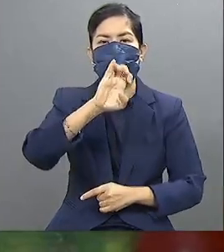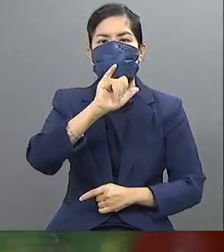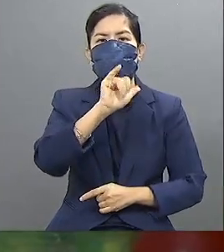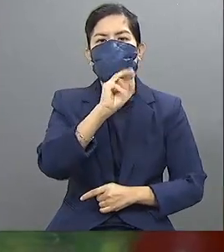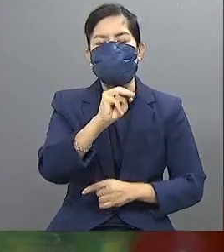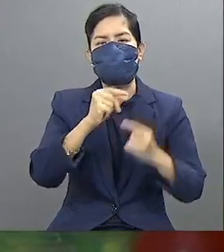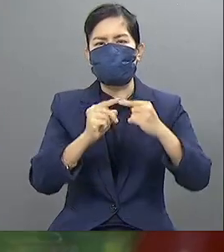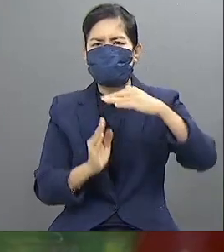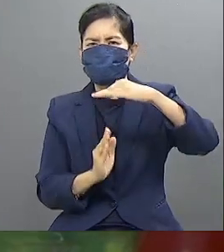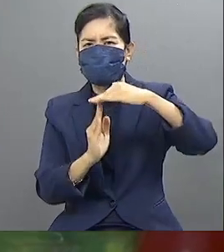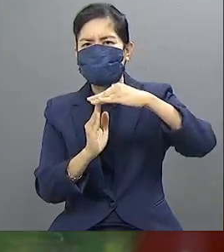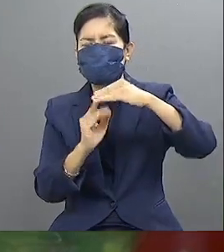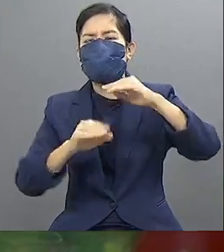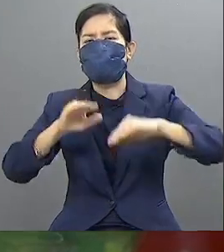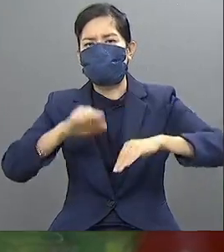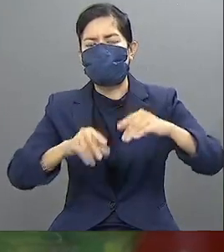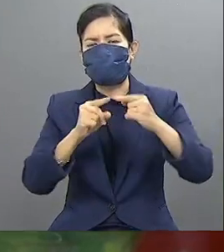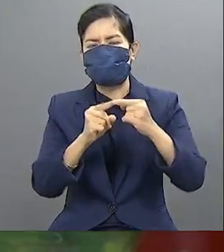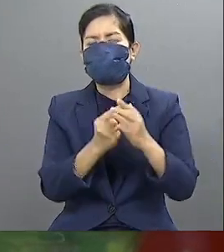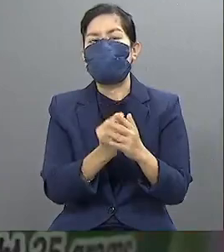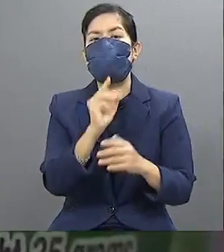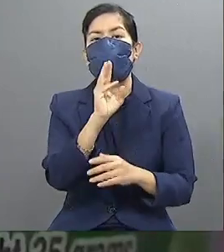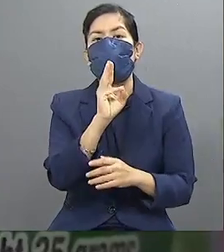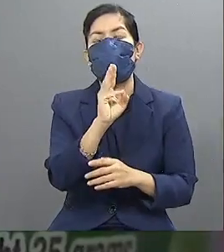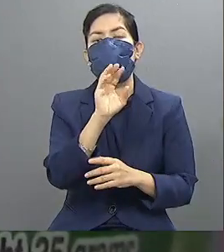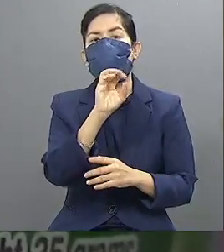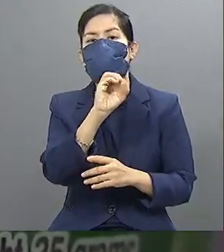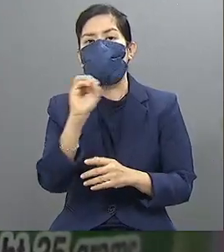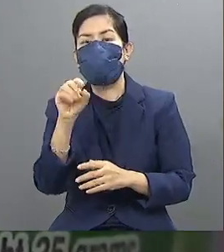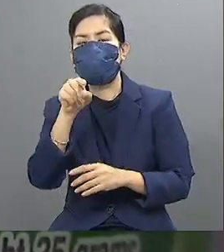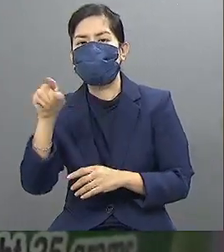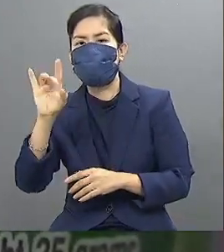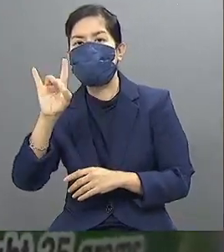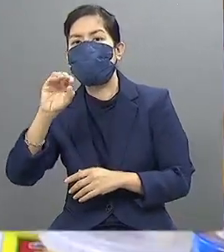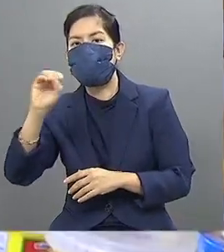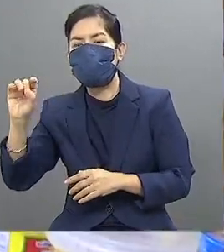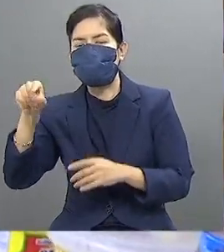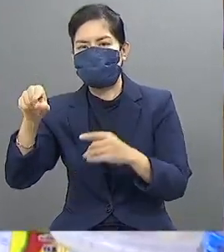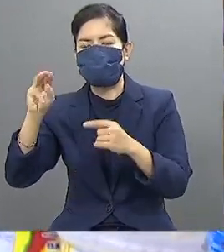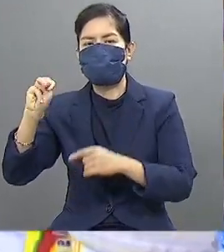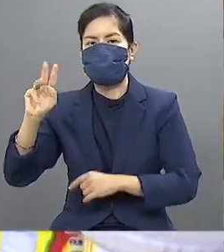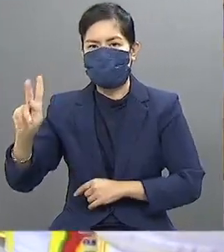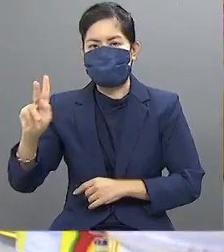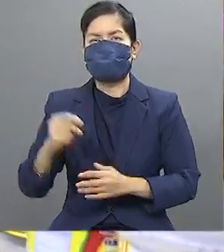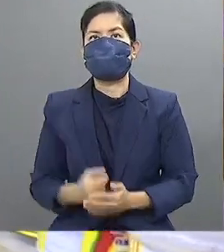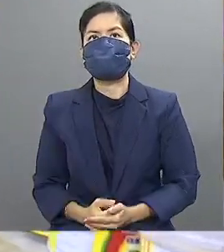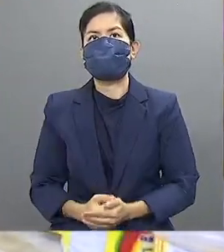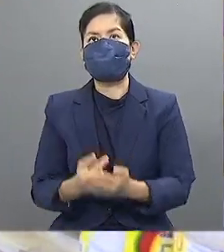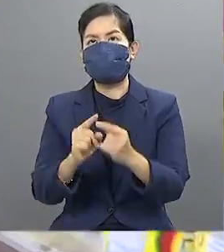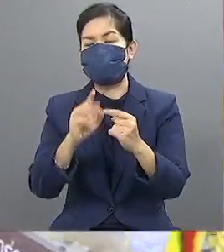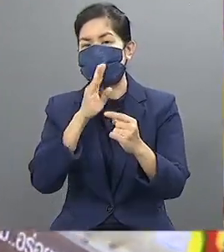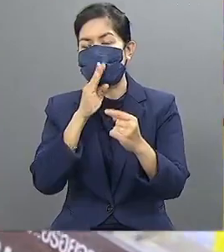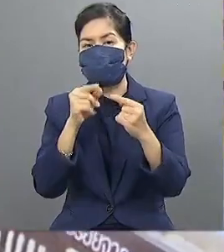ดคือ600มิลลิกรัมแต่ว่าถ้าบางยี่ห้อเนี่ยมันจะมีสูตรสัญลักษณ์ทางเรื่องสุขภาพติดอยู่ด้วยอ ัน นั้น